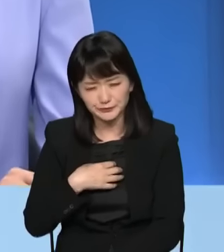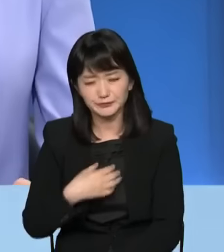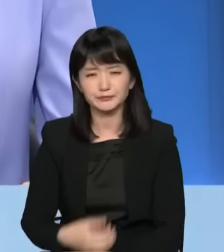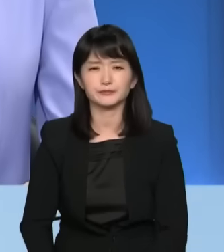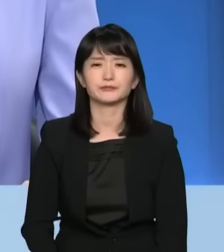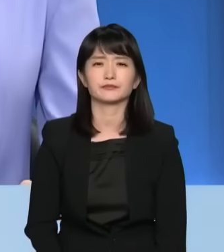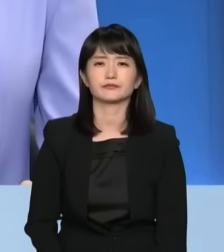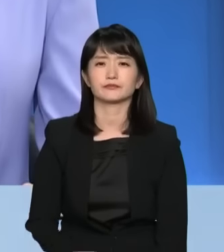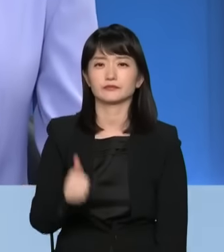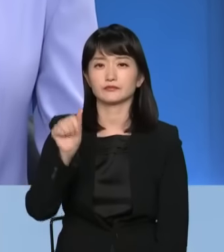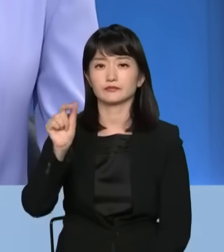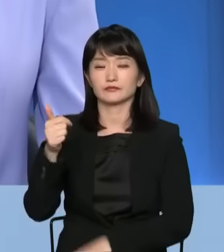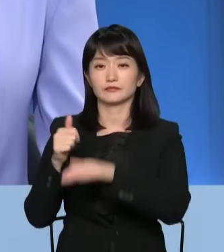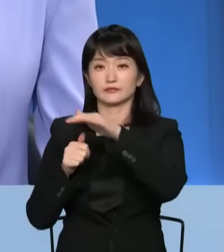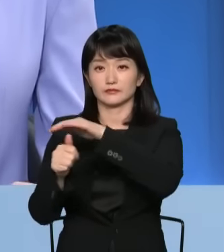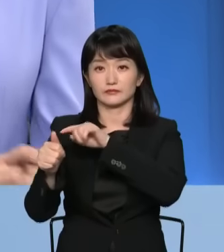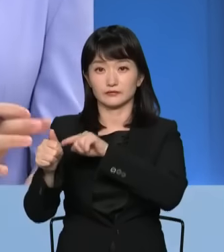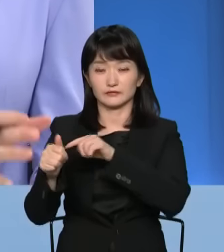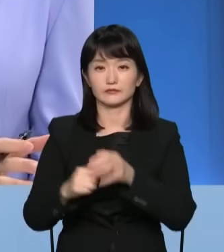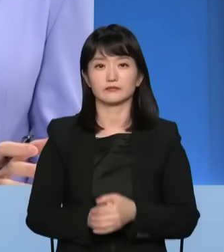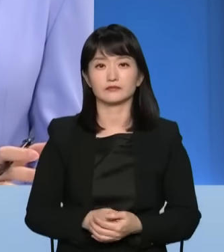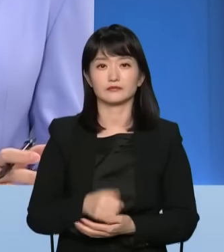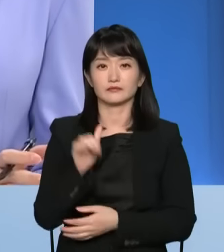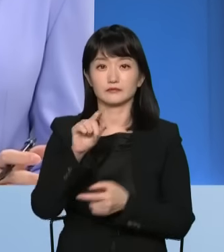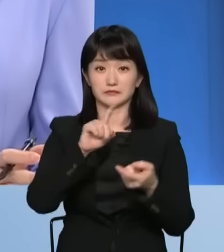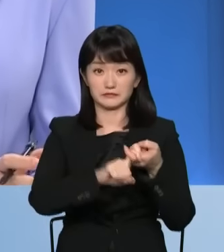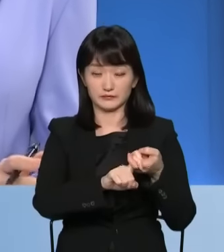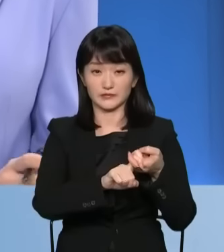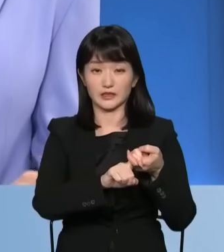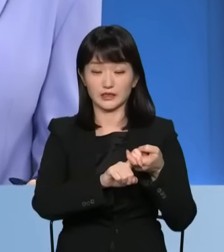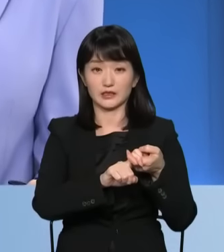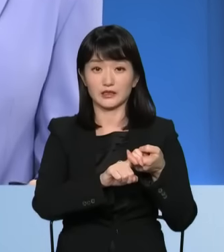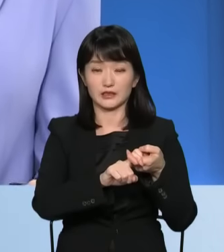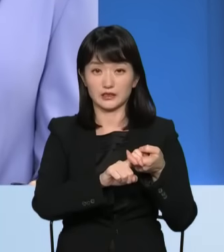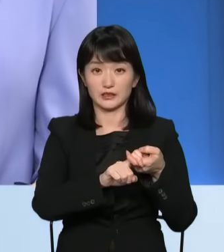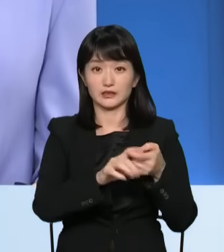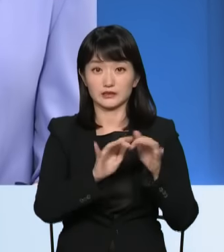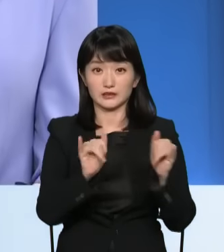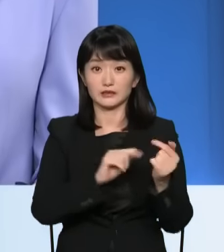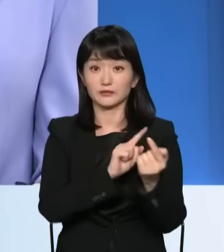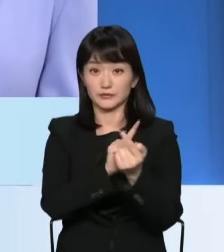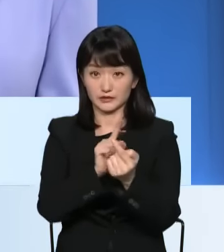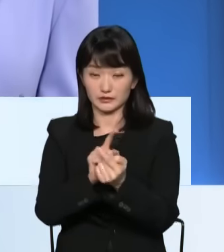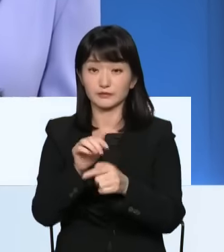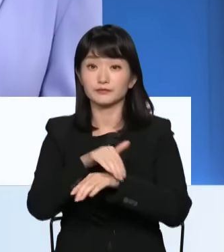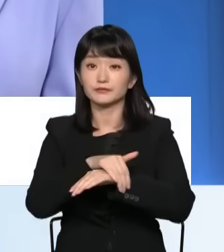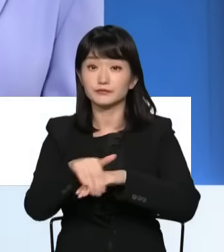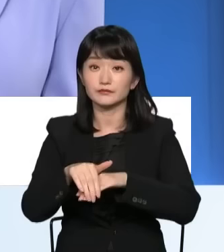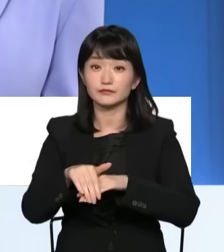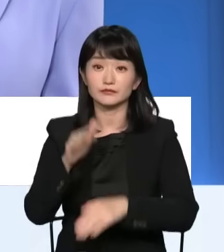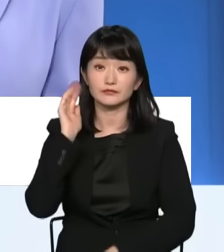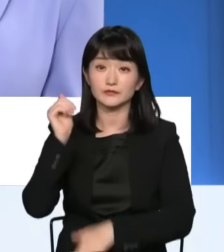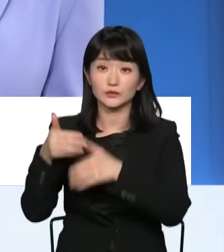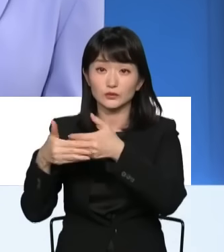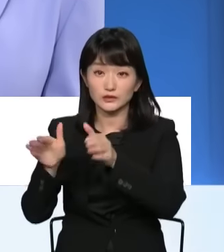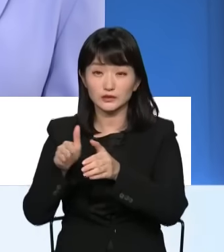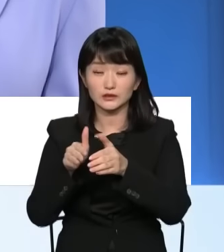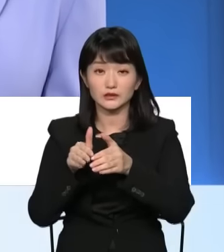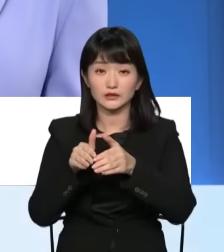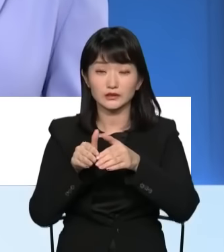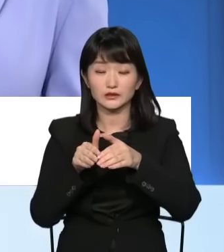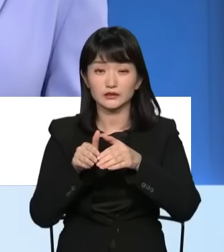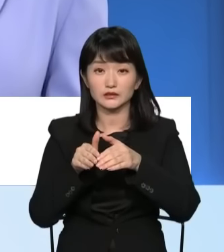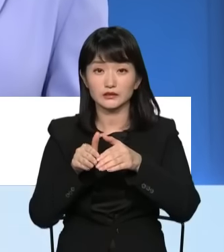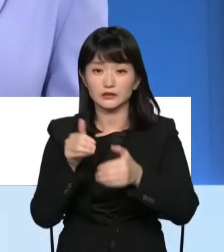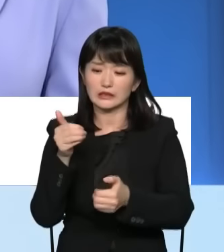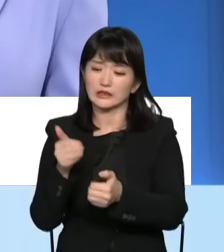한동훈 대표는 내일 이제 친환 의원들과 회동을 갖기로 돼 있는데 그 대통령 실과의 갈등이 다음